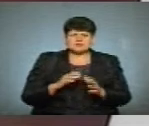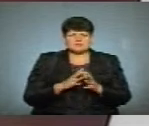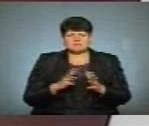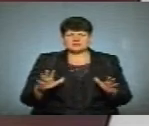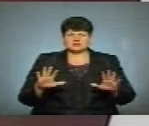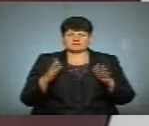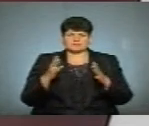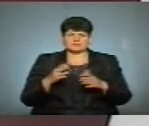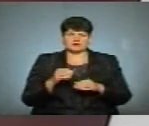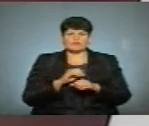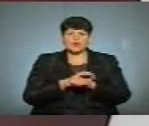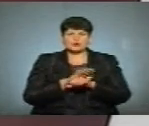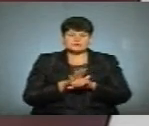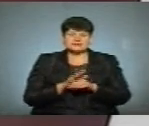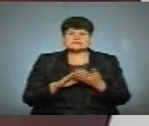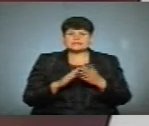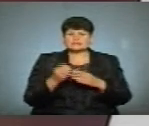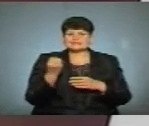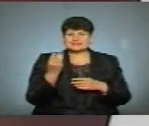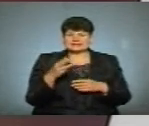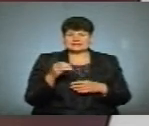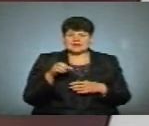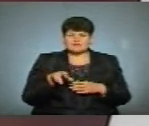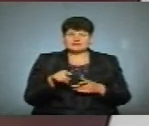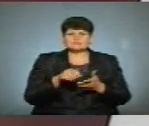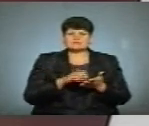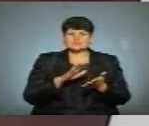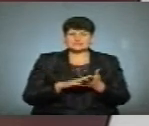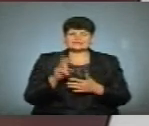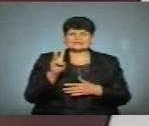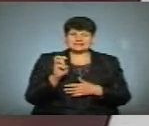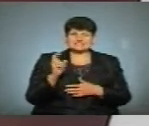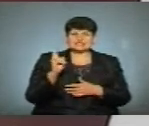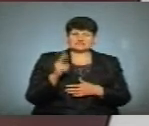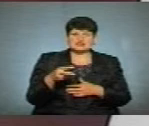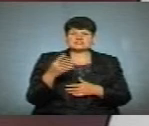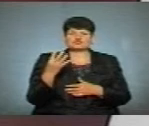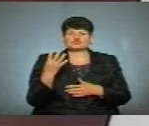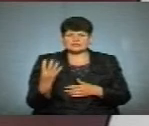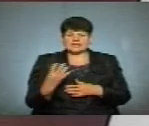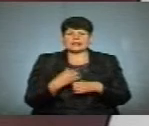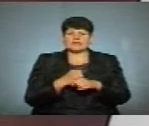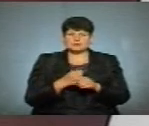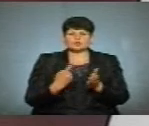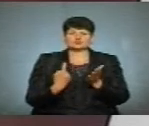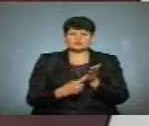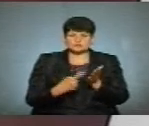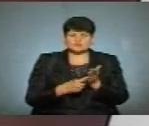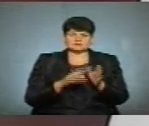випадків коронавірусу. Станом на 13 травня там зафіксували 324 лабораторно підтверджених